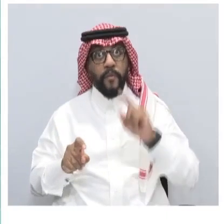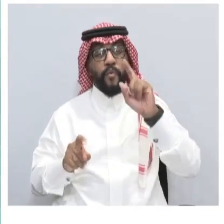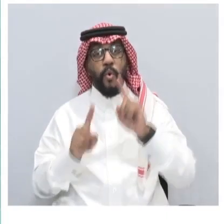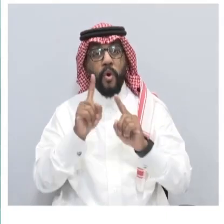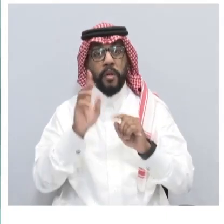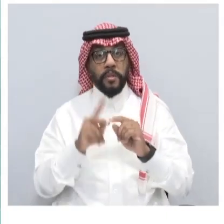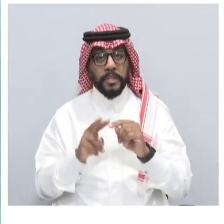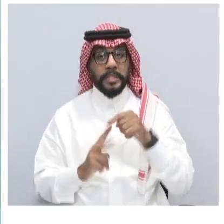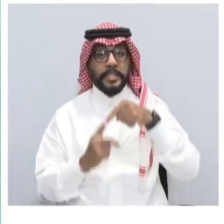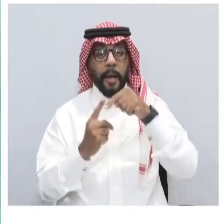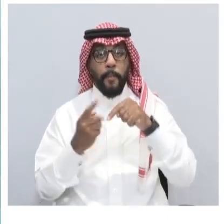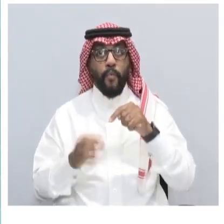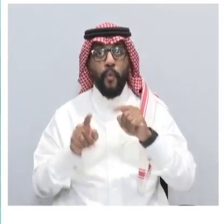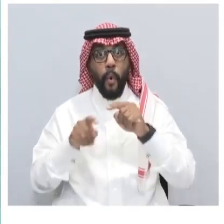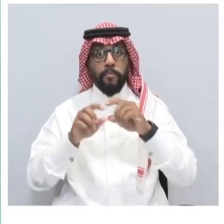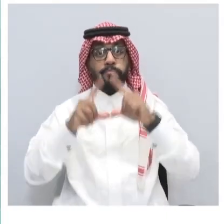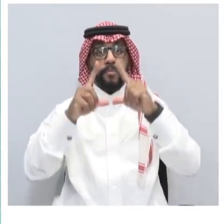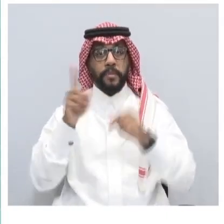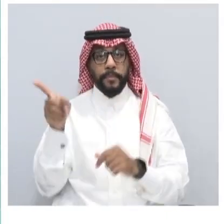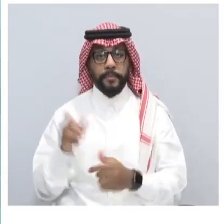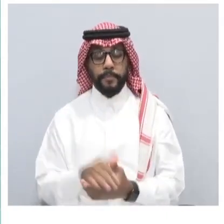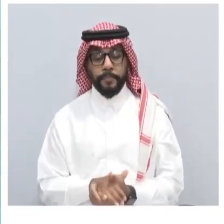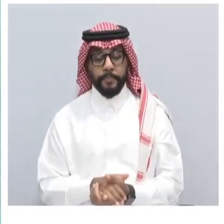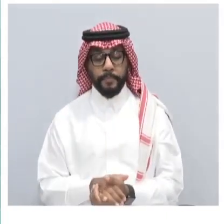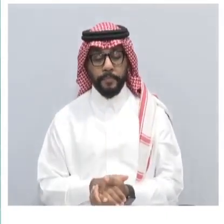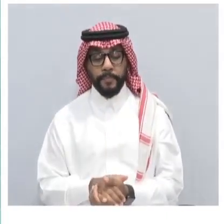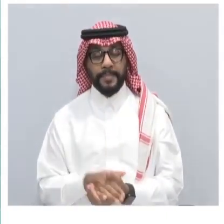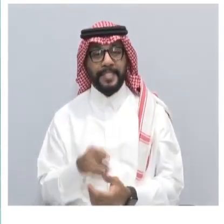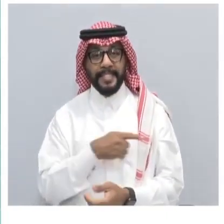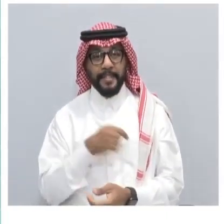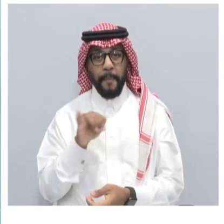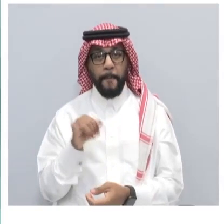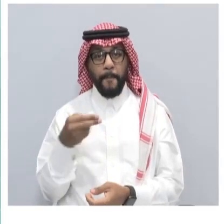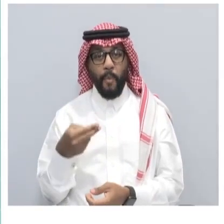ننقر هنا ثم يتم تحديد بالنقر على معلقه